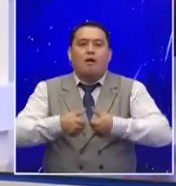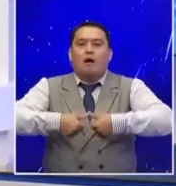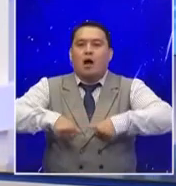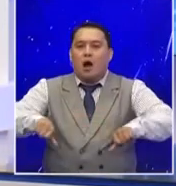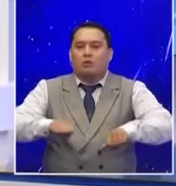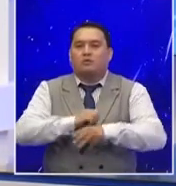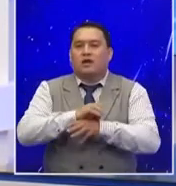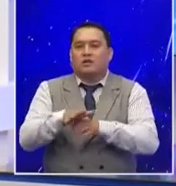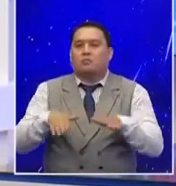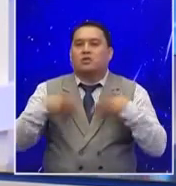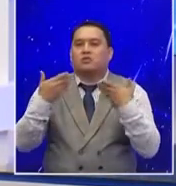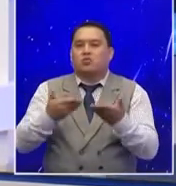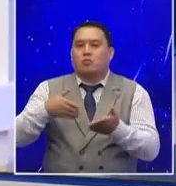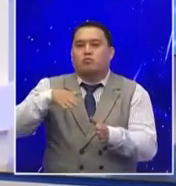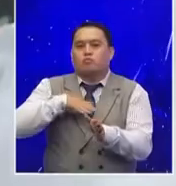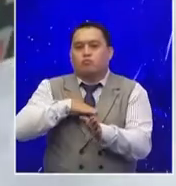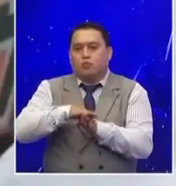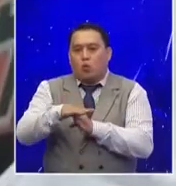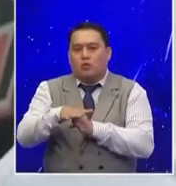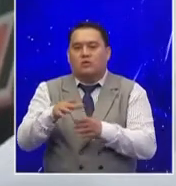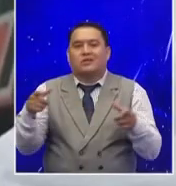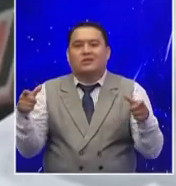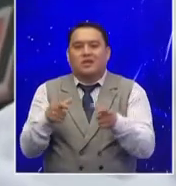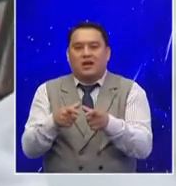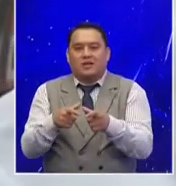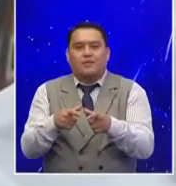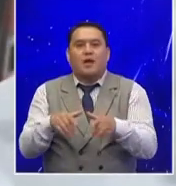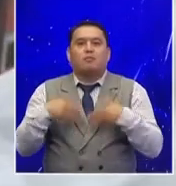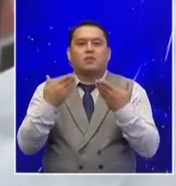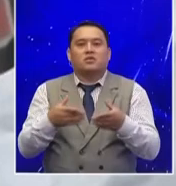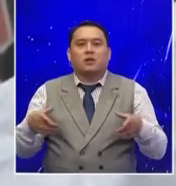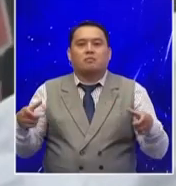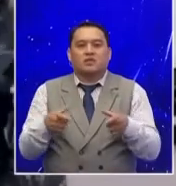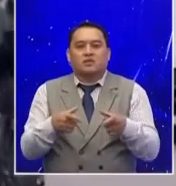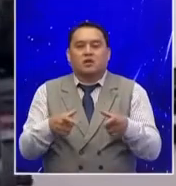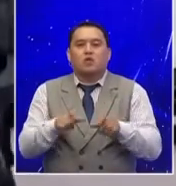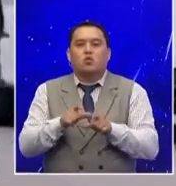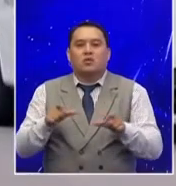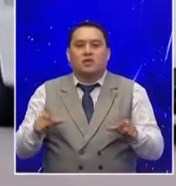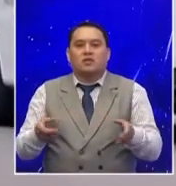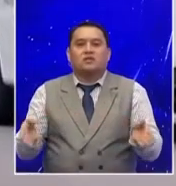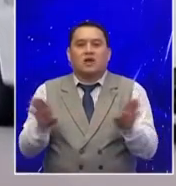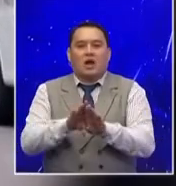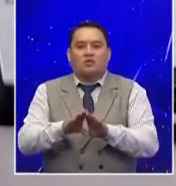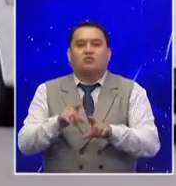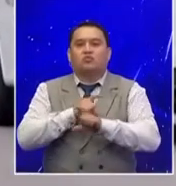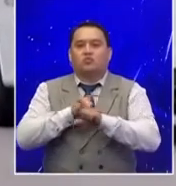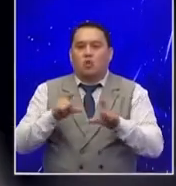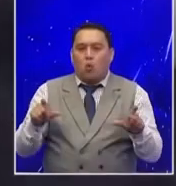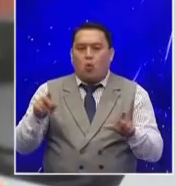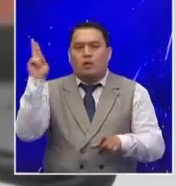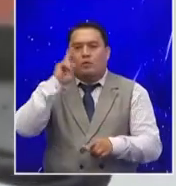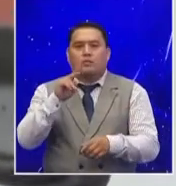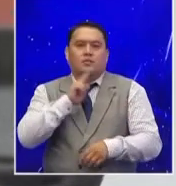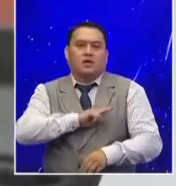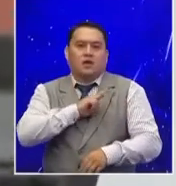по коронавирусу предложила ввести полный карантин. В частности, предлагается ограничить передвижение граждан, закрыть образовательные учреждения,